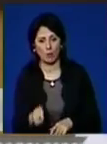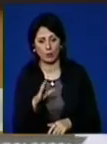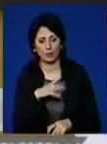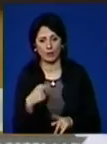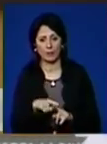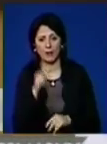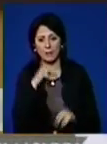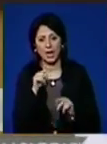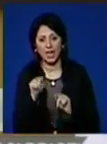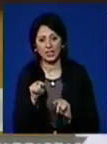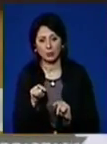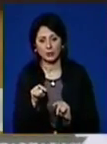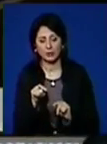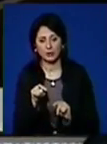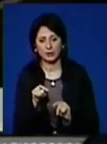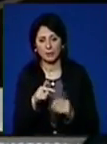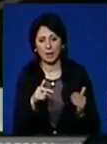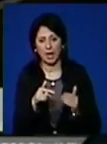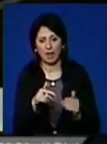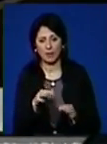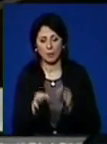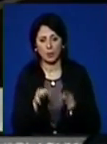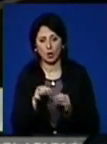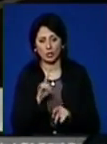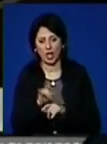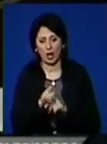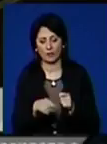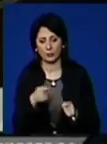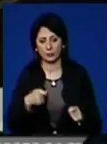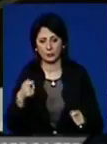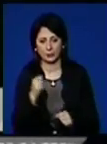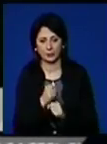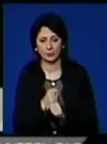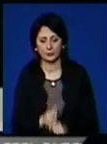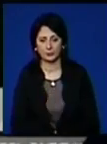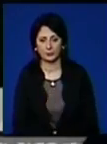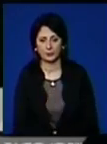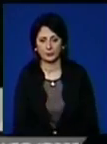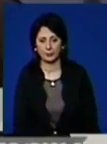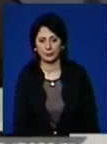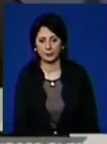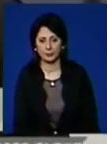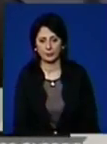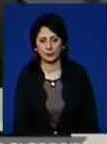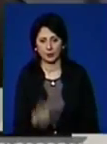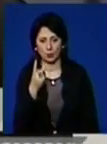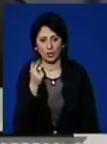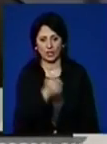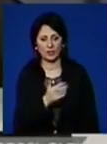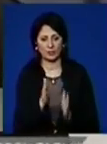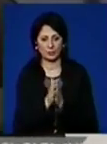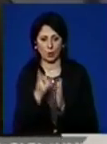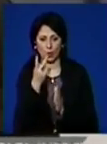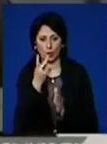მოჰყვა. ისინი და ბრალდების მხარე პროცესების ხელოვნურად გაჭიანურებაზე საუბრობენ. Ორი კვირი თვლობ